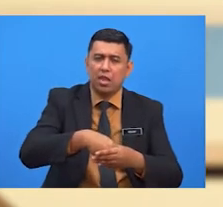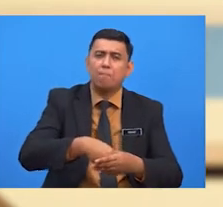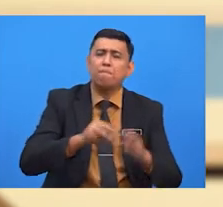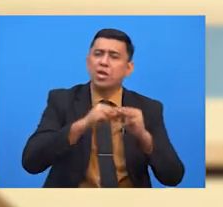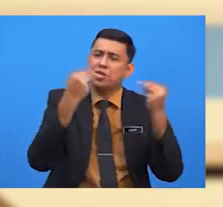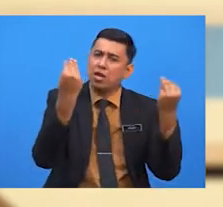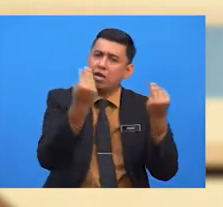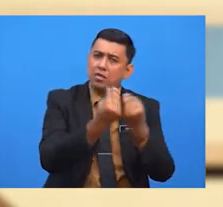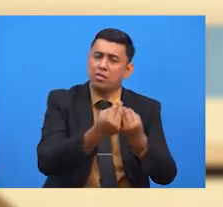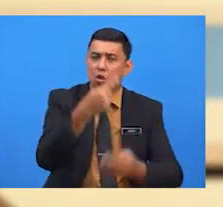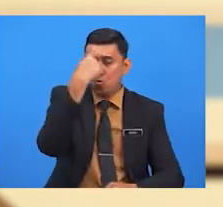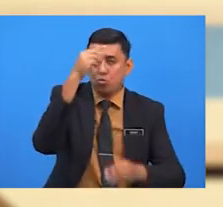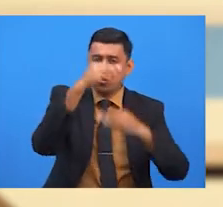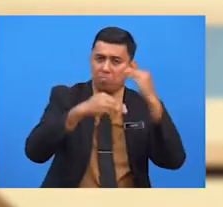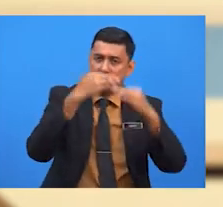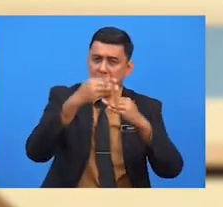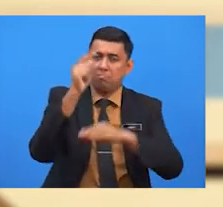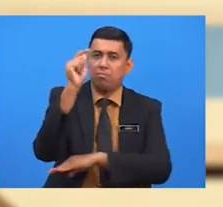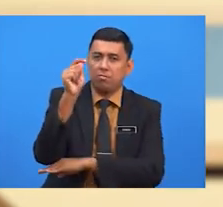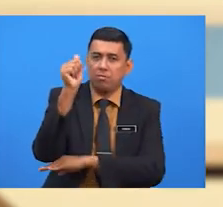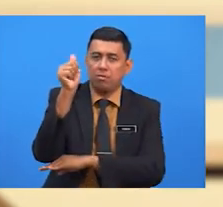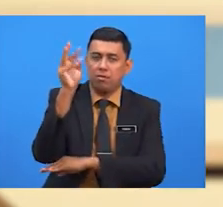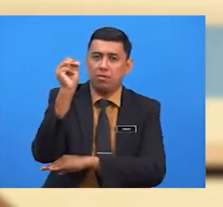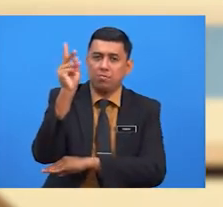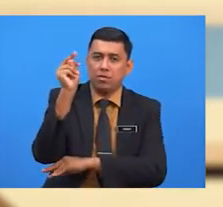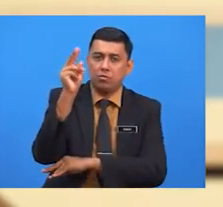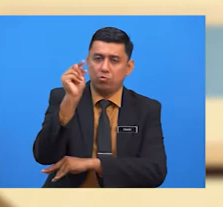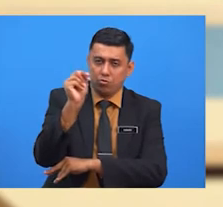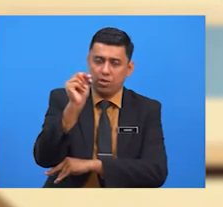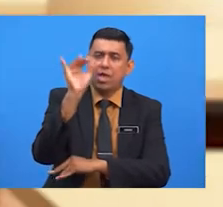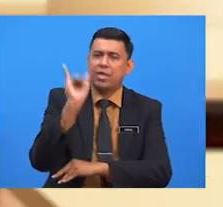masyarakat untuk membina tamadun yang lebih tinggi.